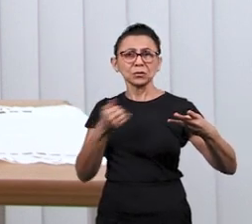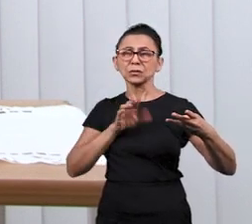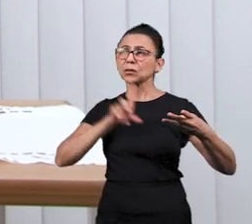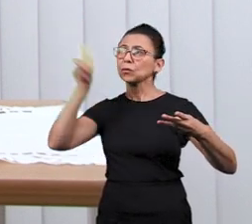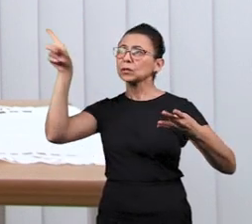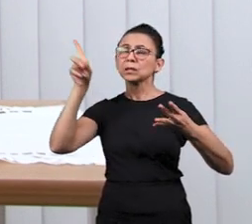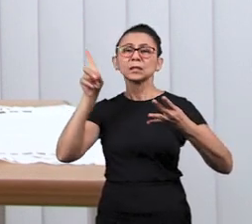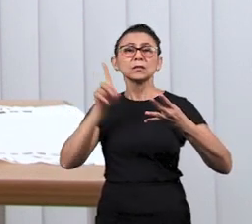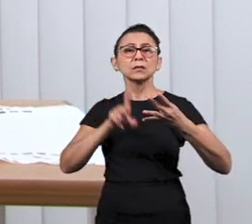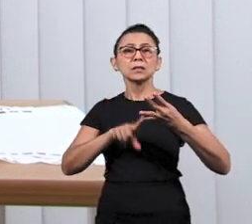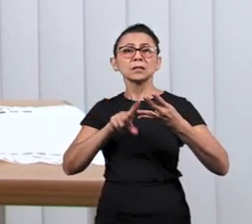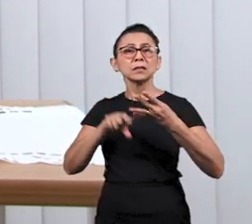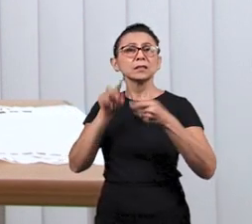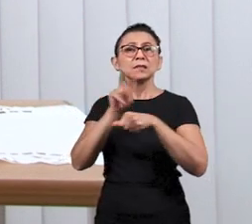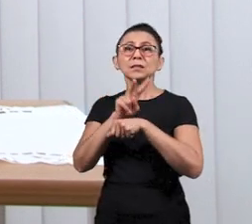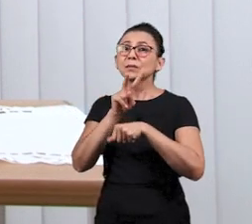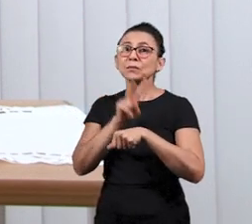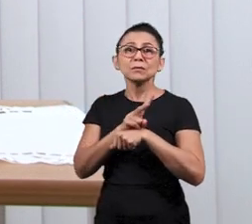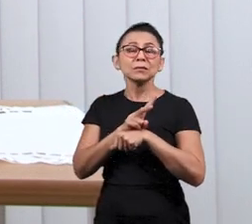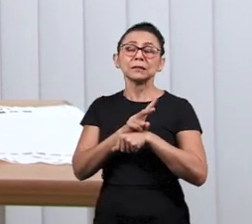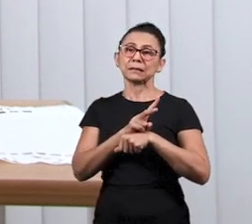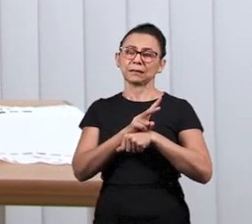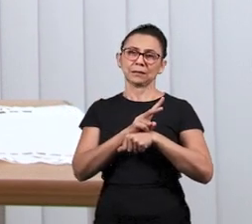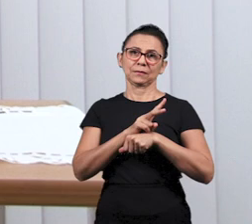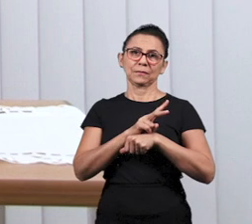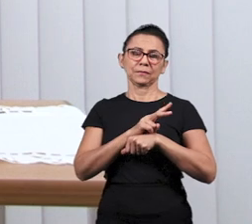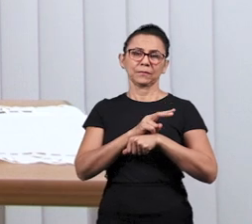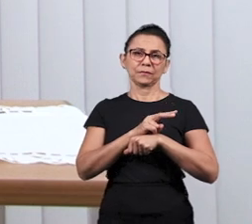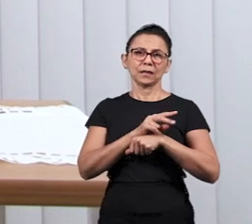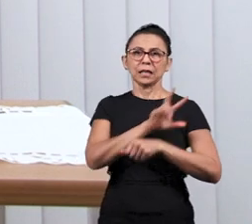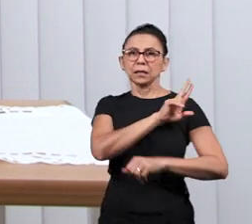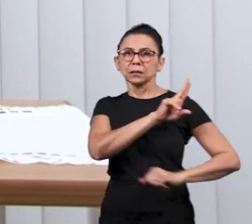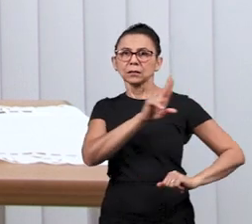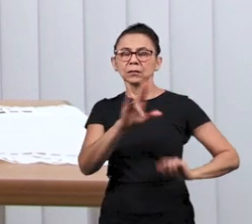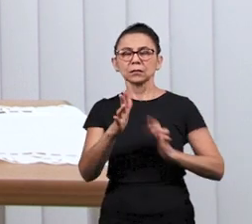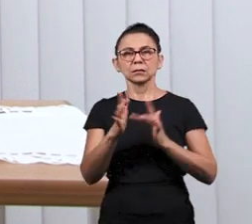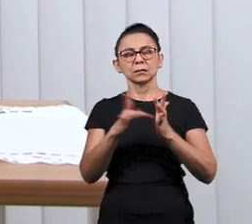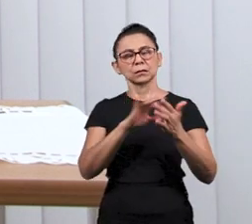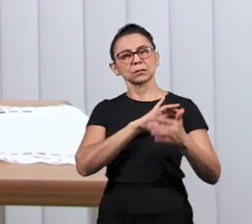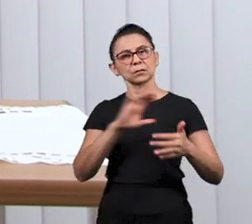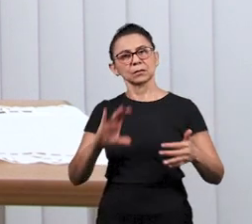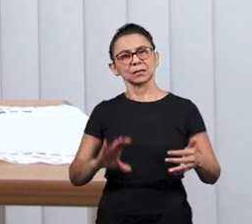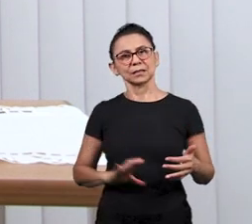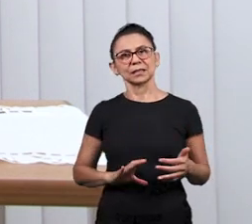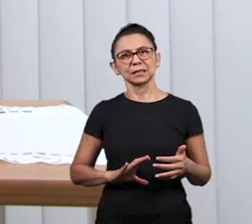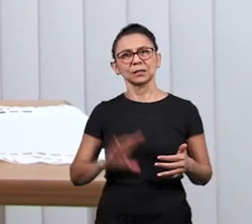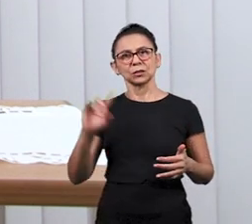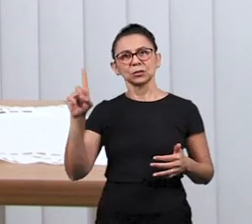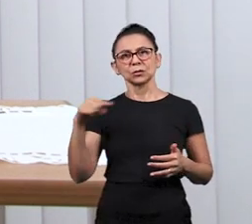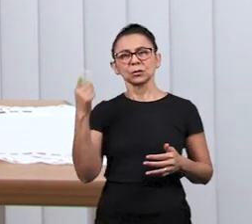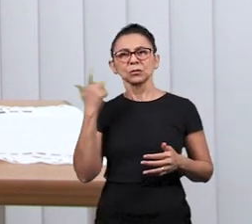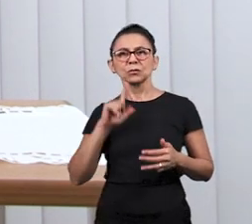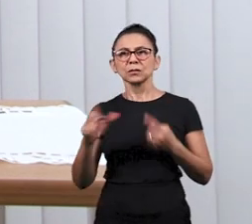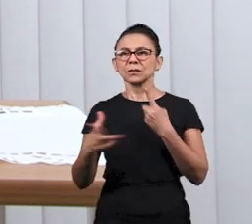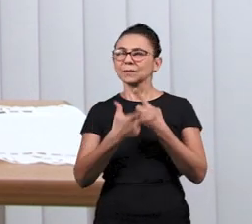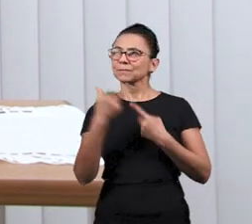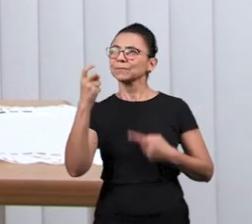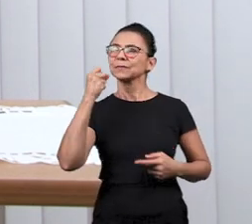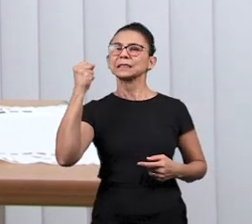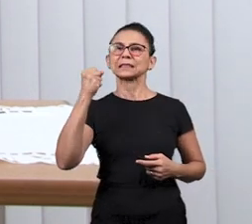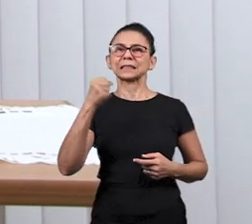Бог заботящийся. И Слово Божье говорит, что мы все можем в Иисусе